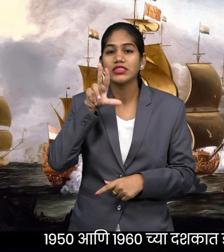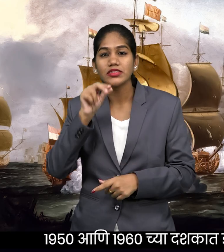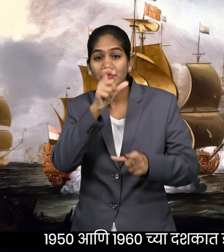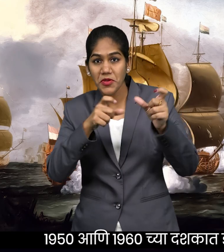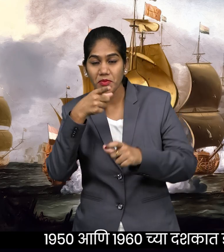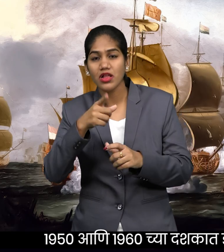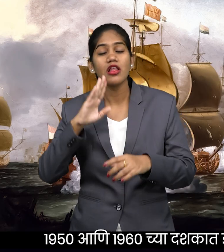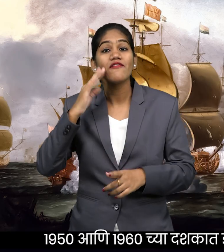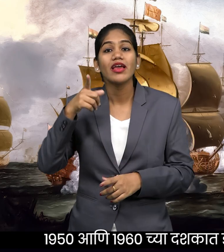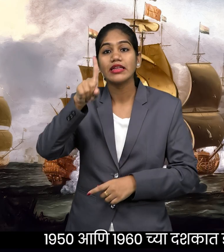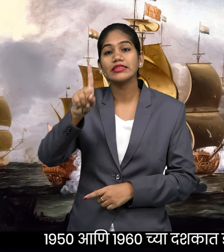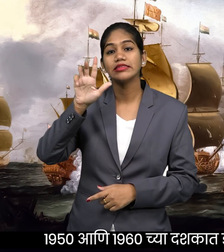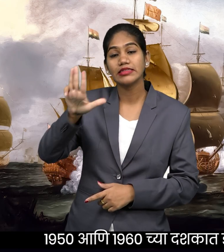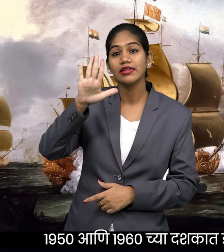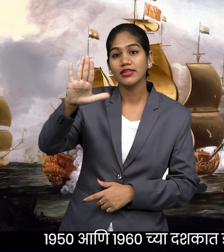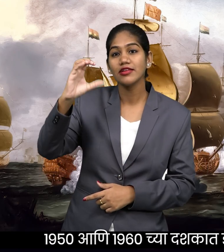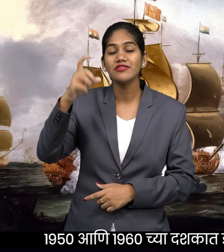झाला.